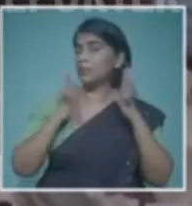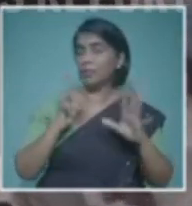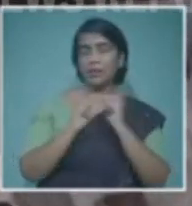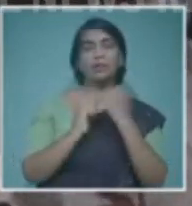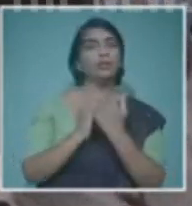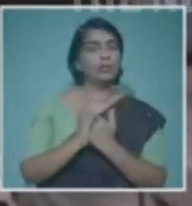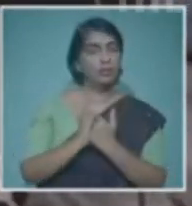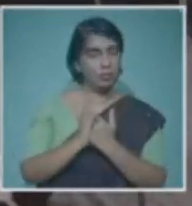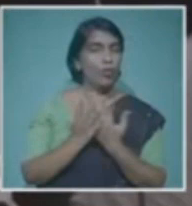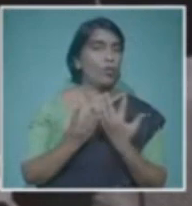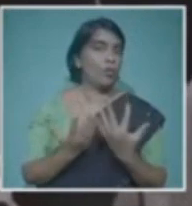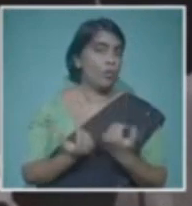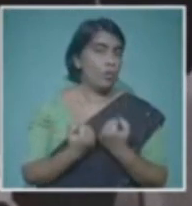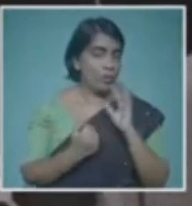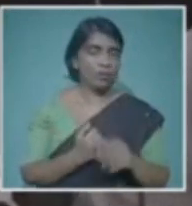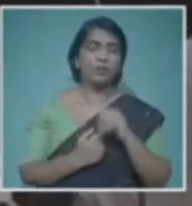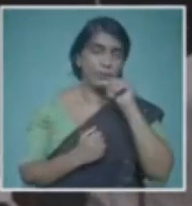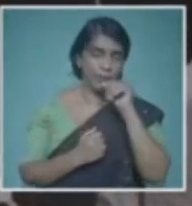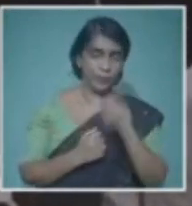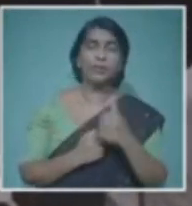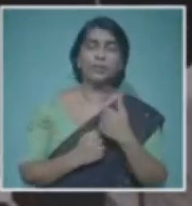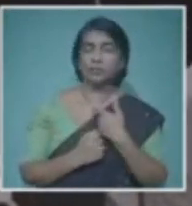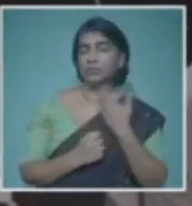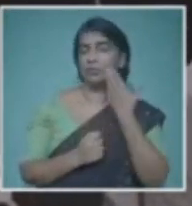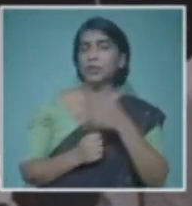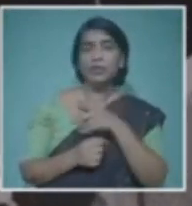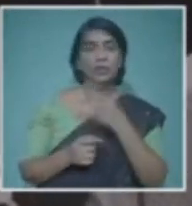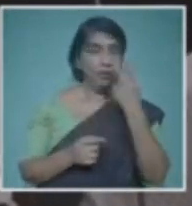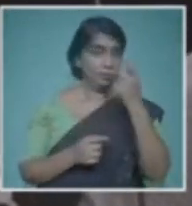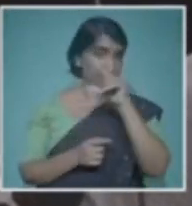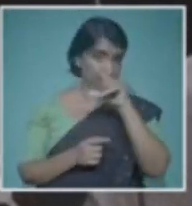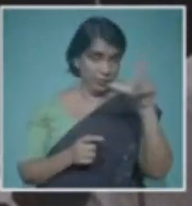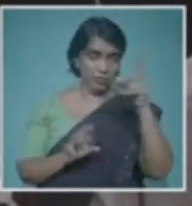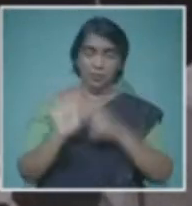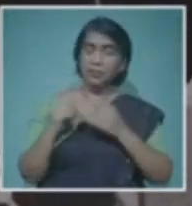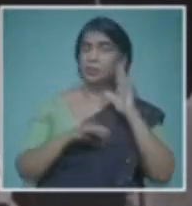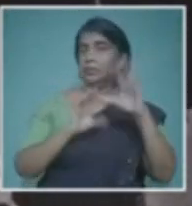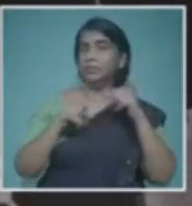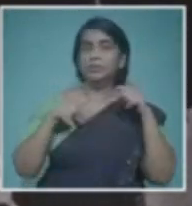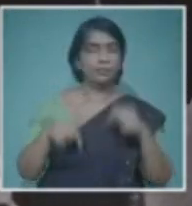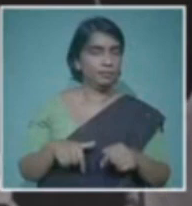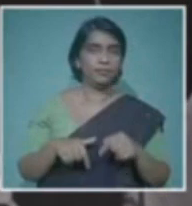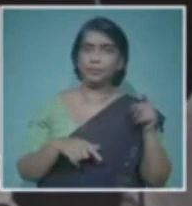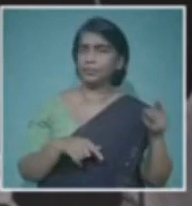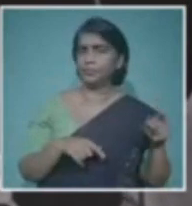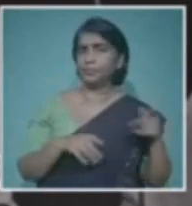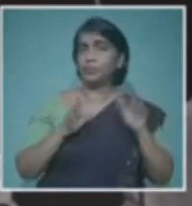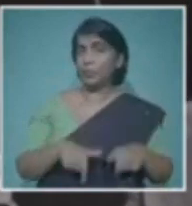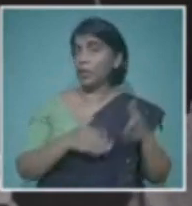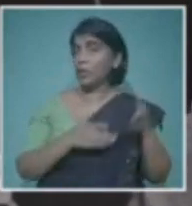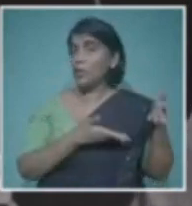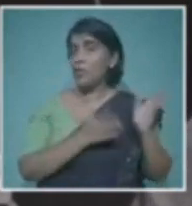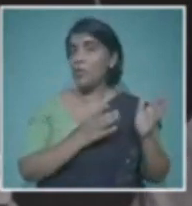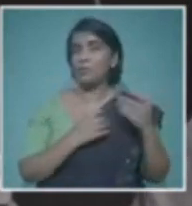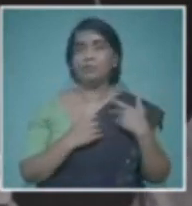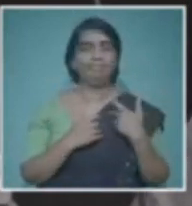වැඩසටහන් අවශ්‍ය වෙන බව ඉතාමත්ම පැහැදිලි. මොකෝ මේ 2017 දත්ත අද වෙනකොට එතන මොන වගේ